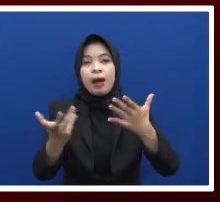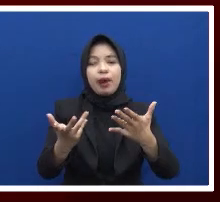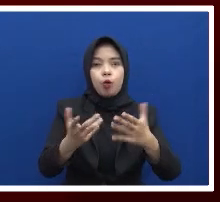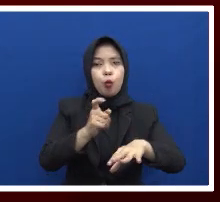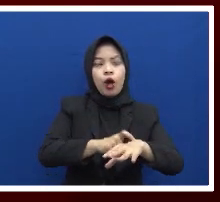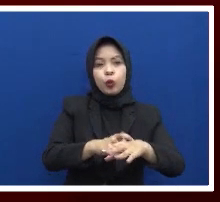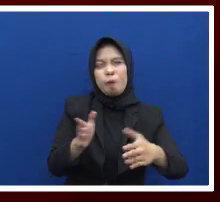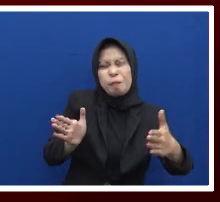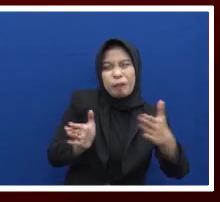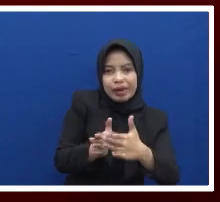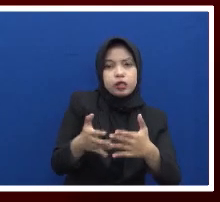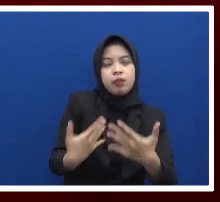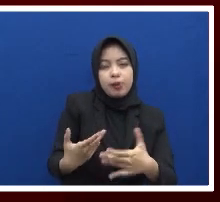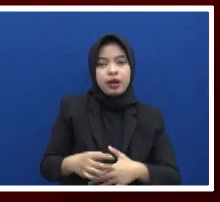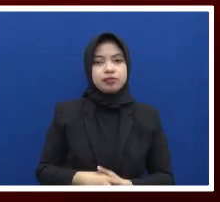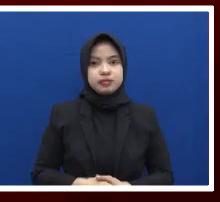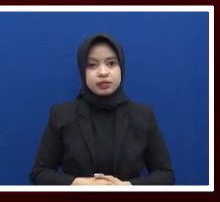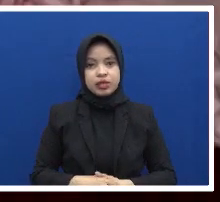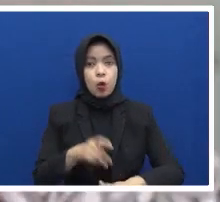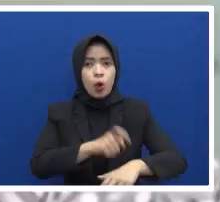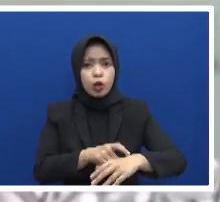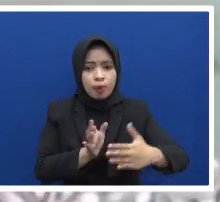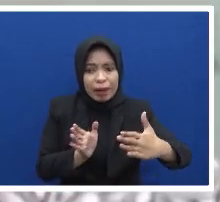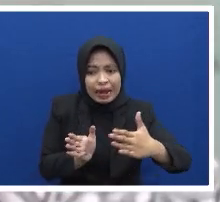pendek. Pada saat strategi jangka pendek,